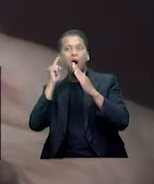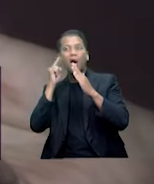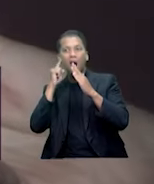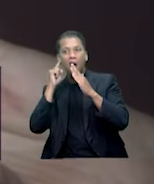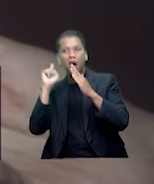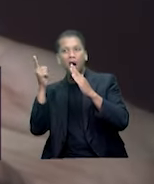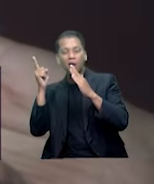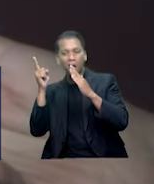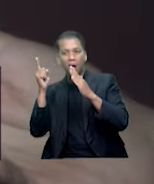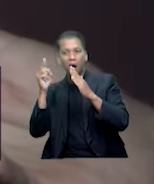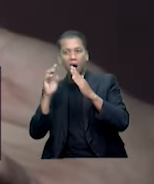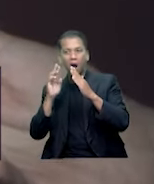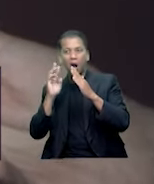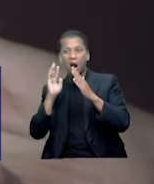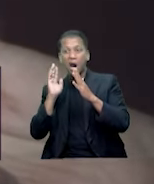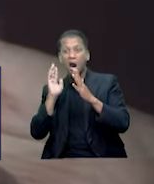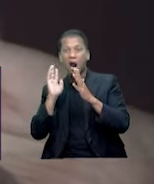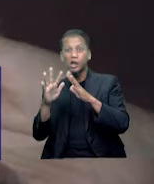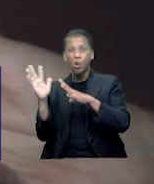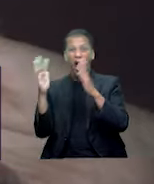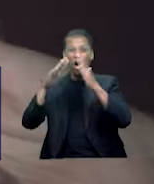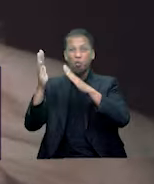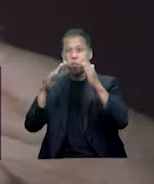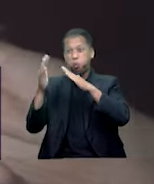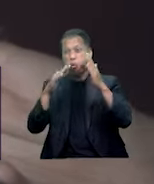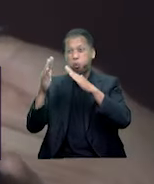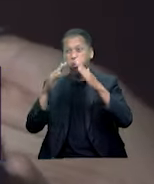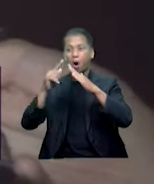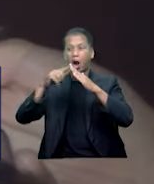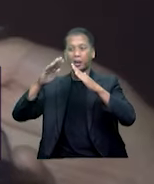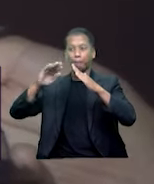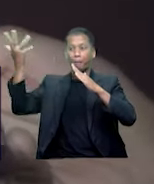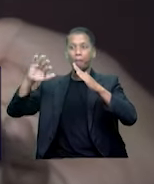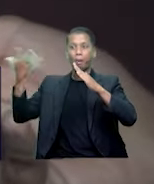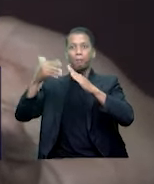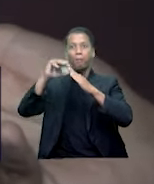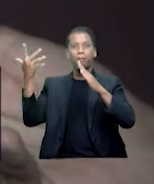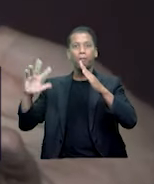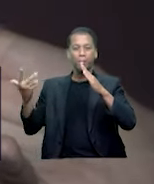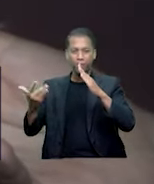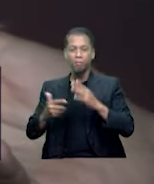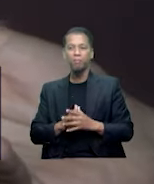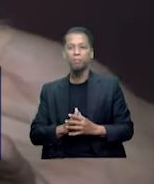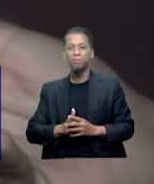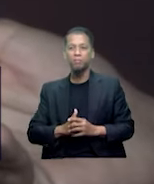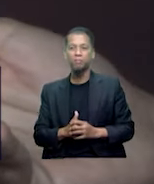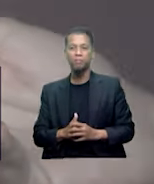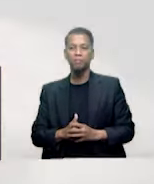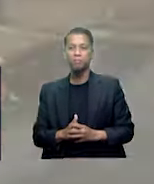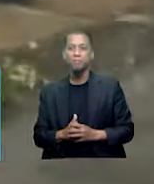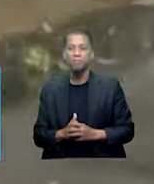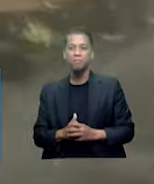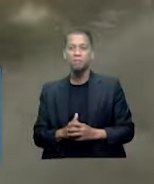gitu. Muter pada berterbangan. Saya langsung udah di sini di rumah sama anak saya lagi